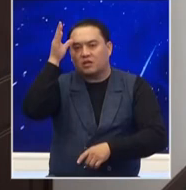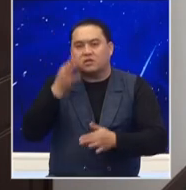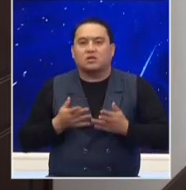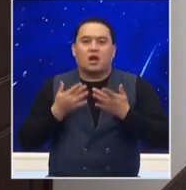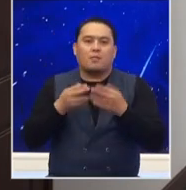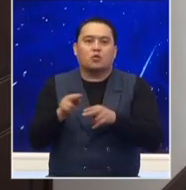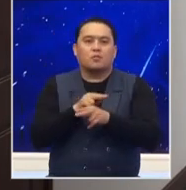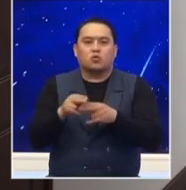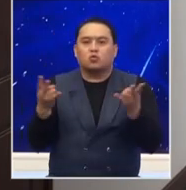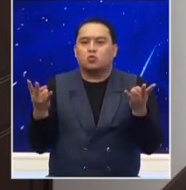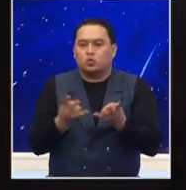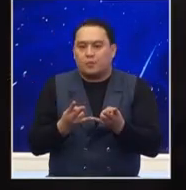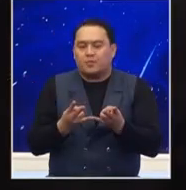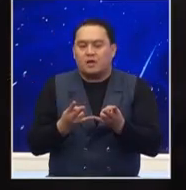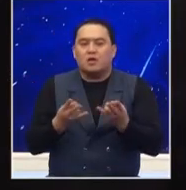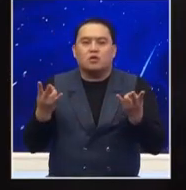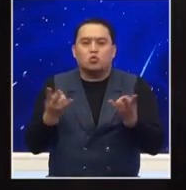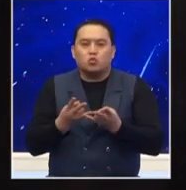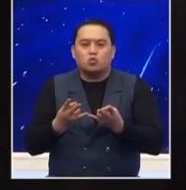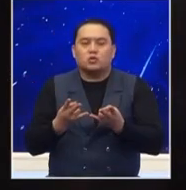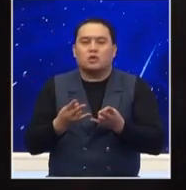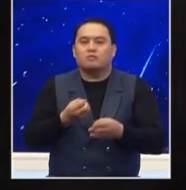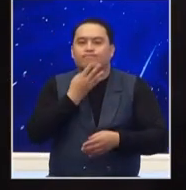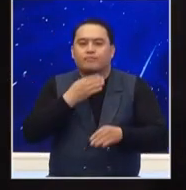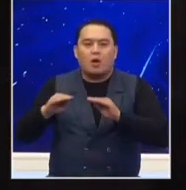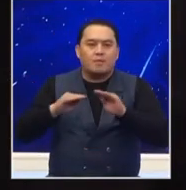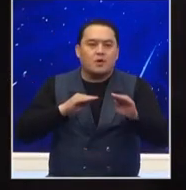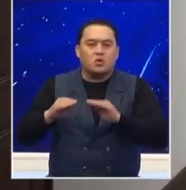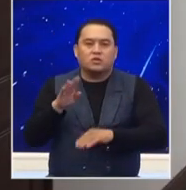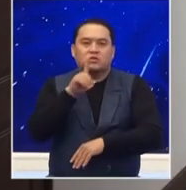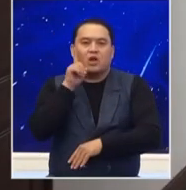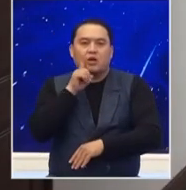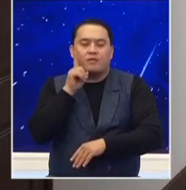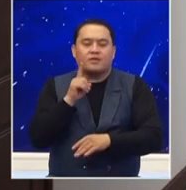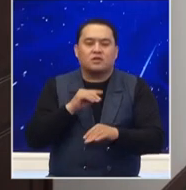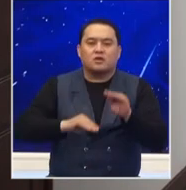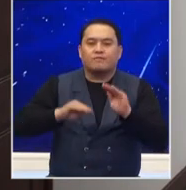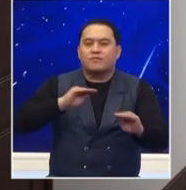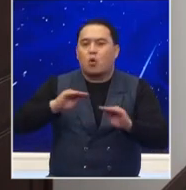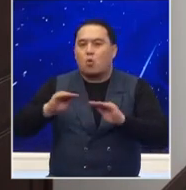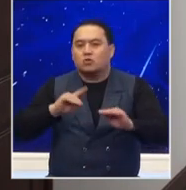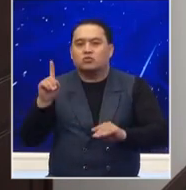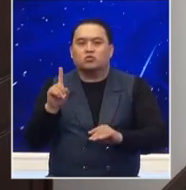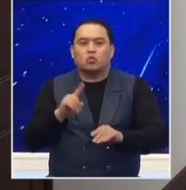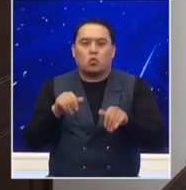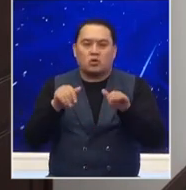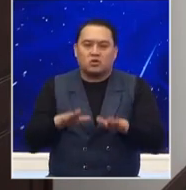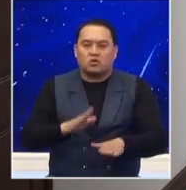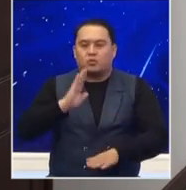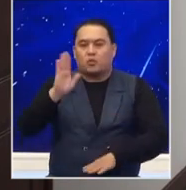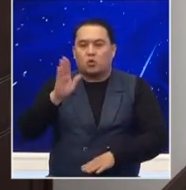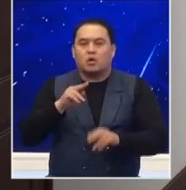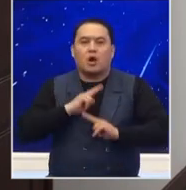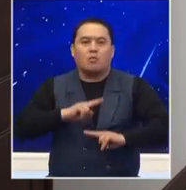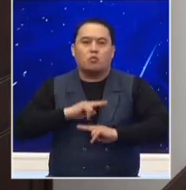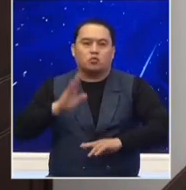требуют капремонта. Также необходимо провести благоустройство и озеленение района. Очень надеемся, что они найдут решение.